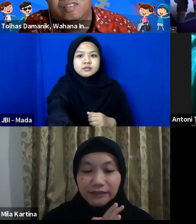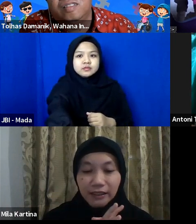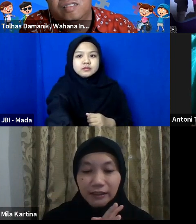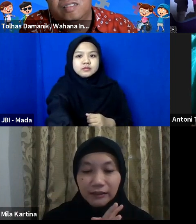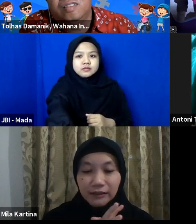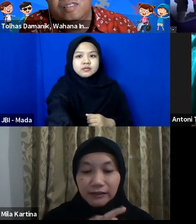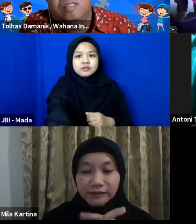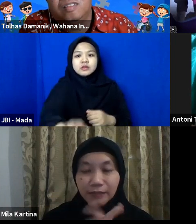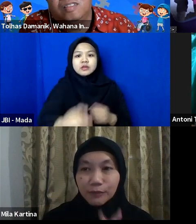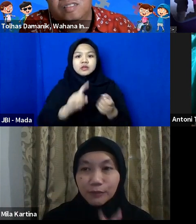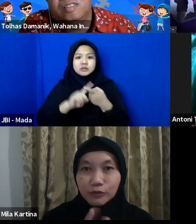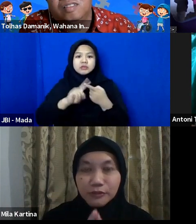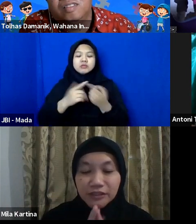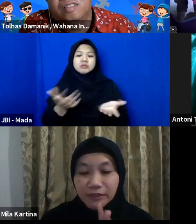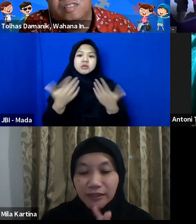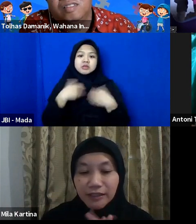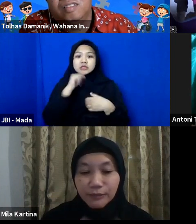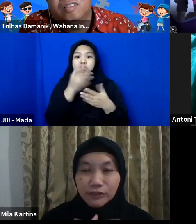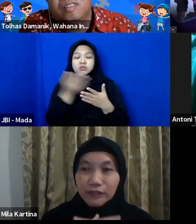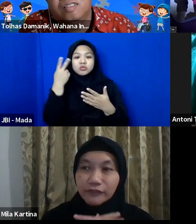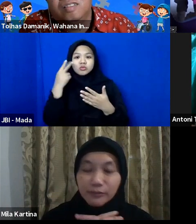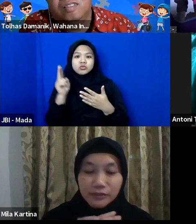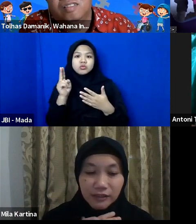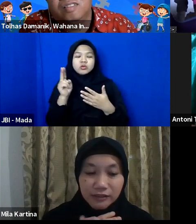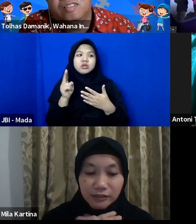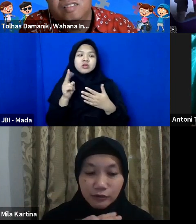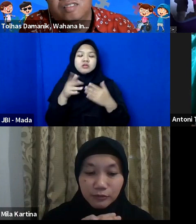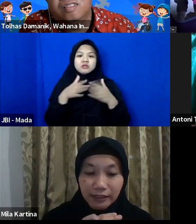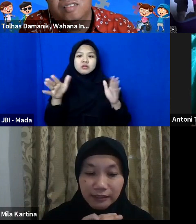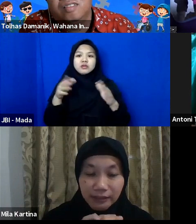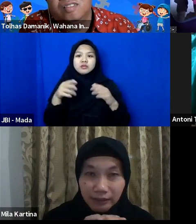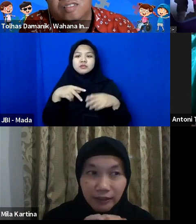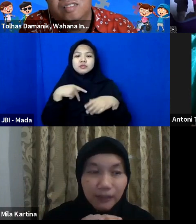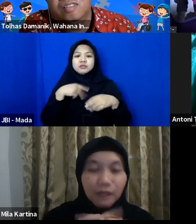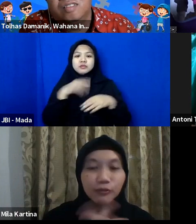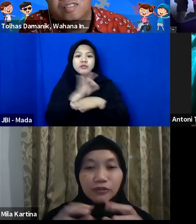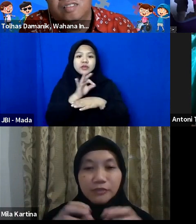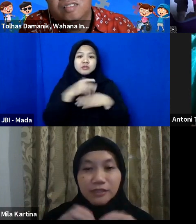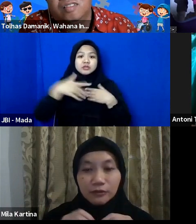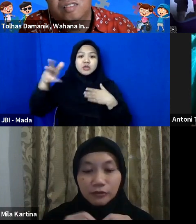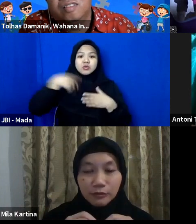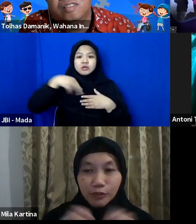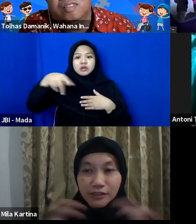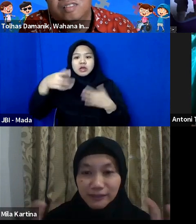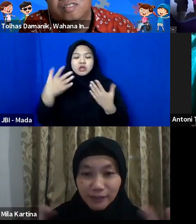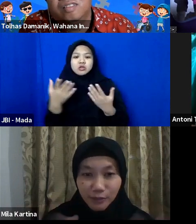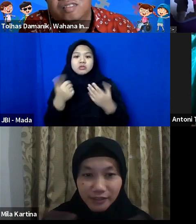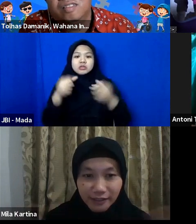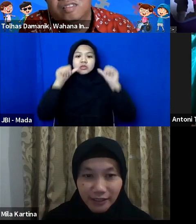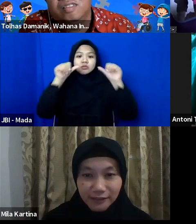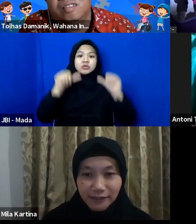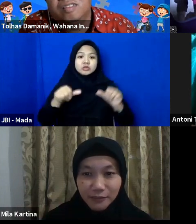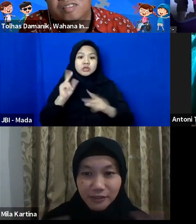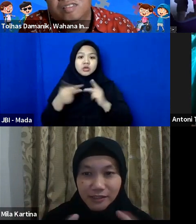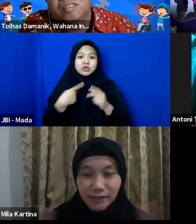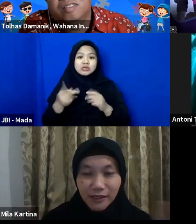mengajak siapapun untuk menjadi penyelenggara pemutaran film sejauh kumelangkah ini kemudian juga bisa untuk posting Jadi kalau